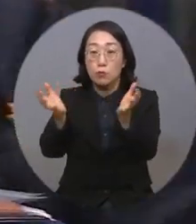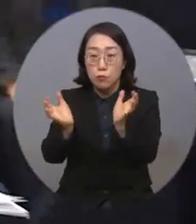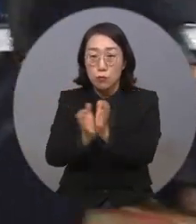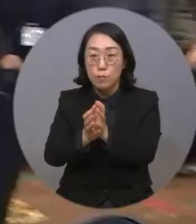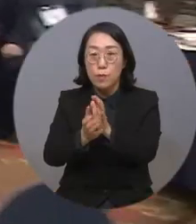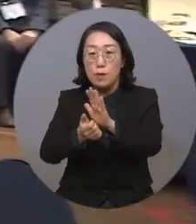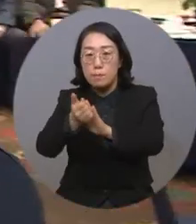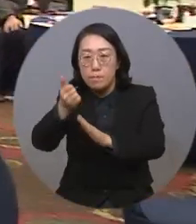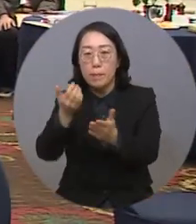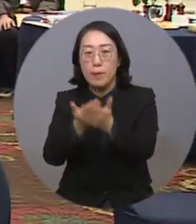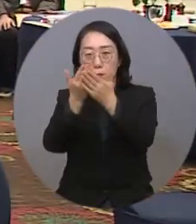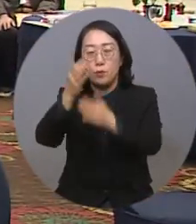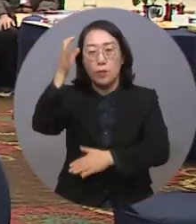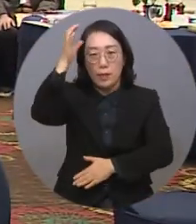내다보고 있습니다